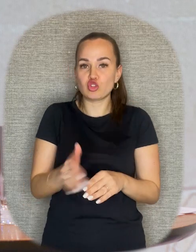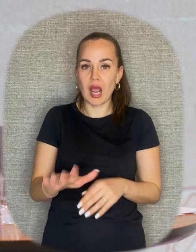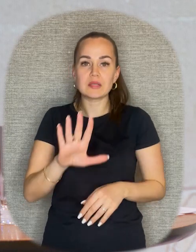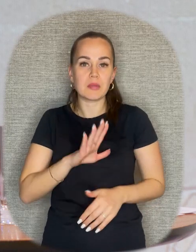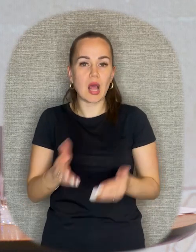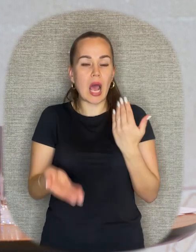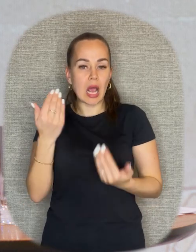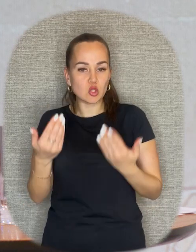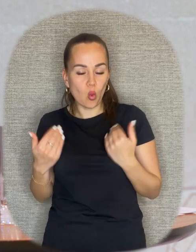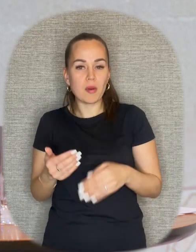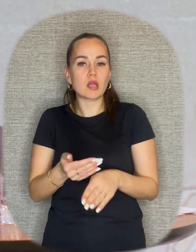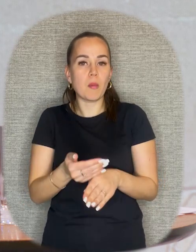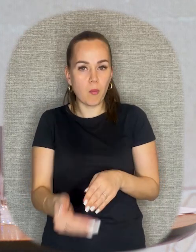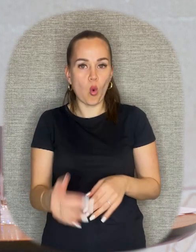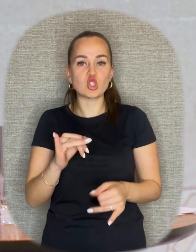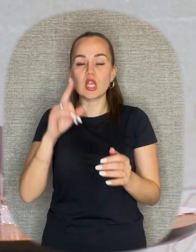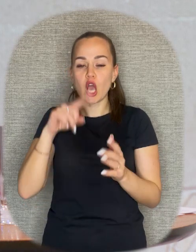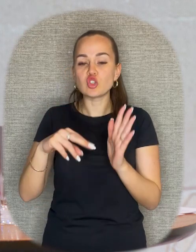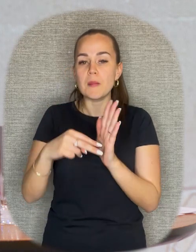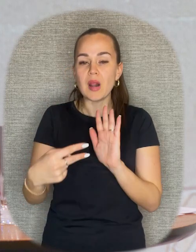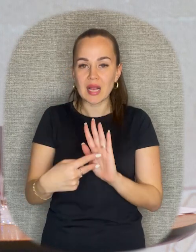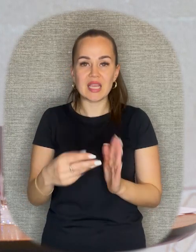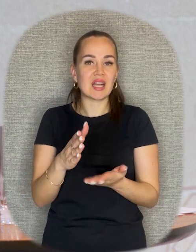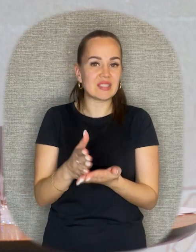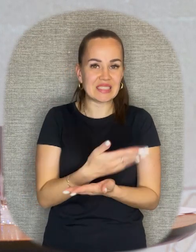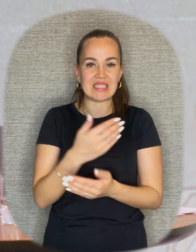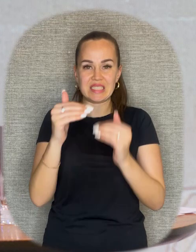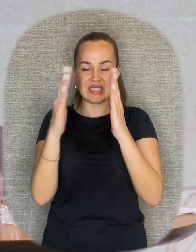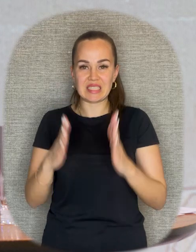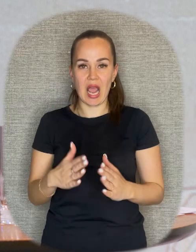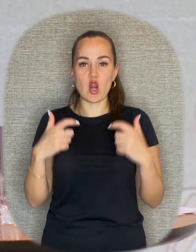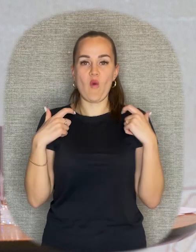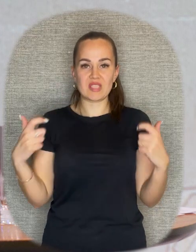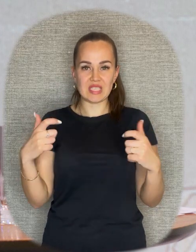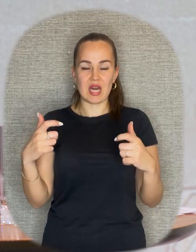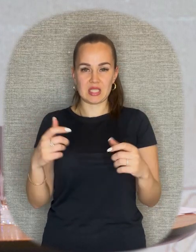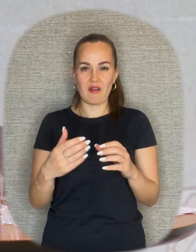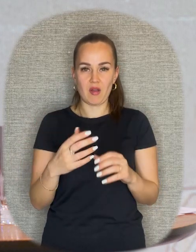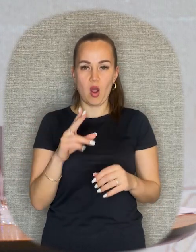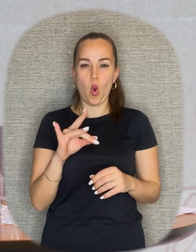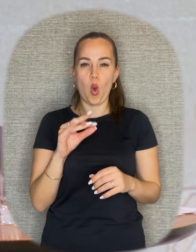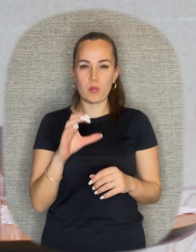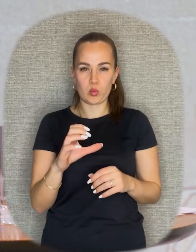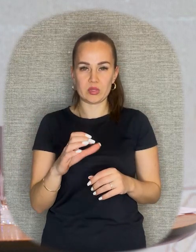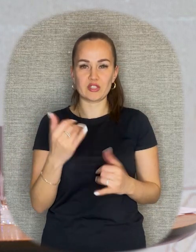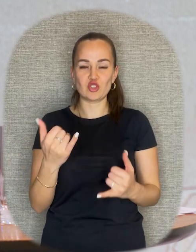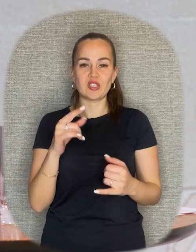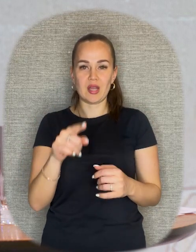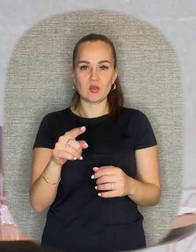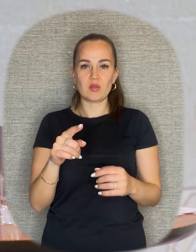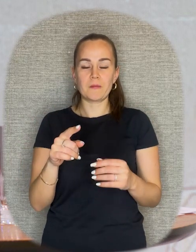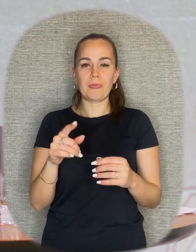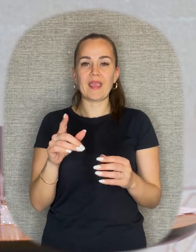Сараи часть этих построек была разобрана на дрова а часть была разобрана уже позже и даже